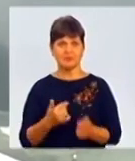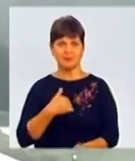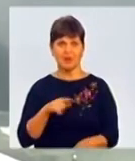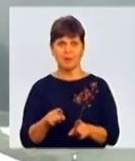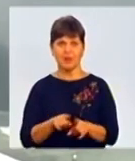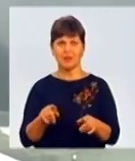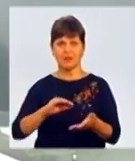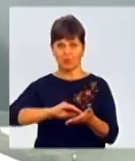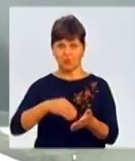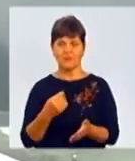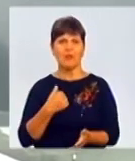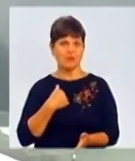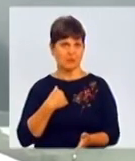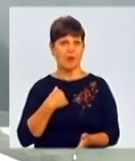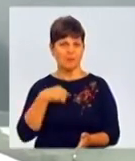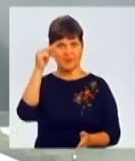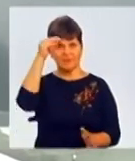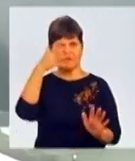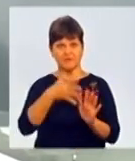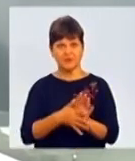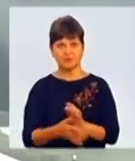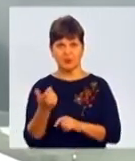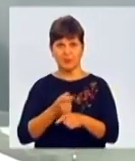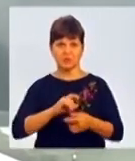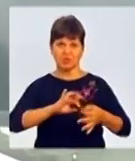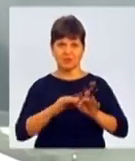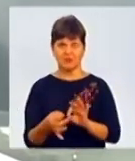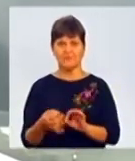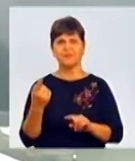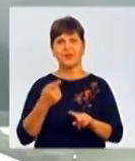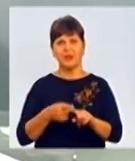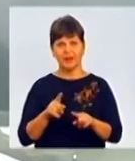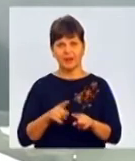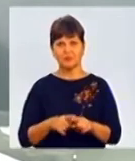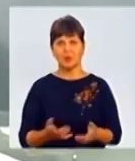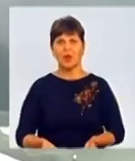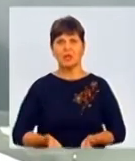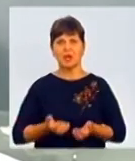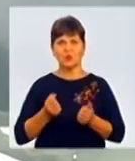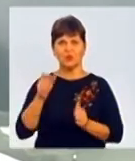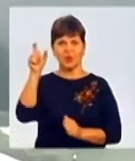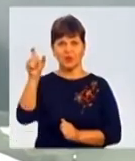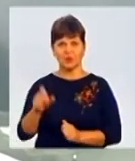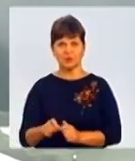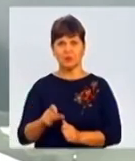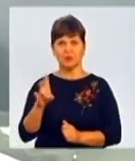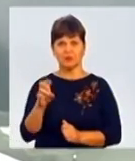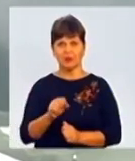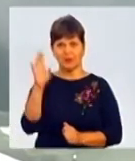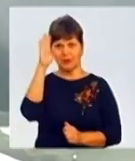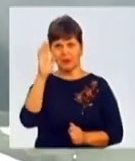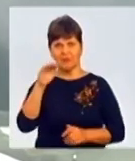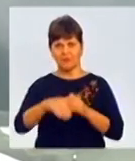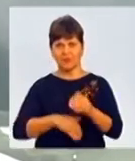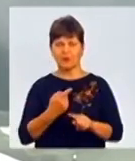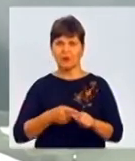довідку, то, напевно, я б її вивчила більш детальніше. Тому що все-таки рятувати людину на воді – це надзвичайно